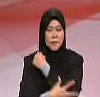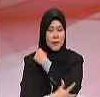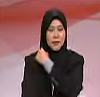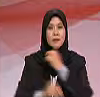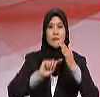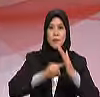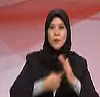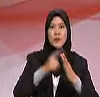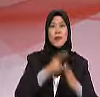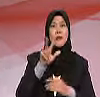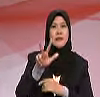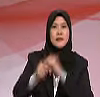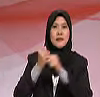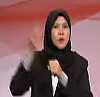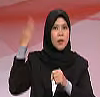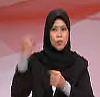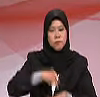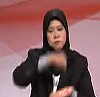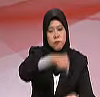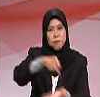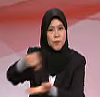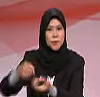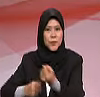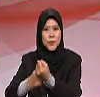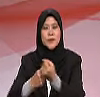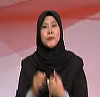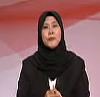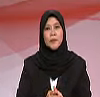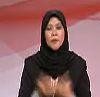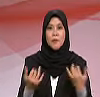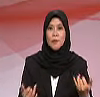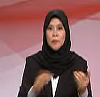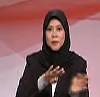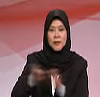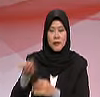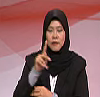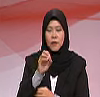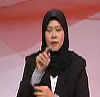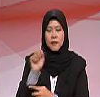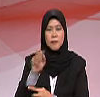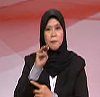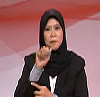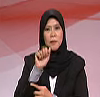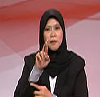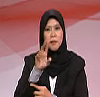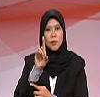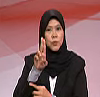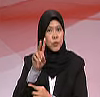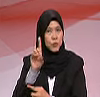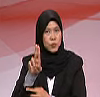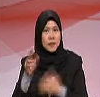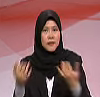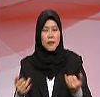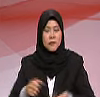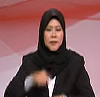Mac tahun lalu. Sementara itu di Kota Marudu, Persatuan Skuad Komuniti Prihatin Sabah KPS